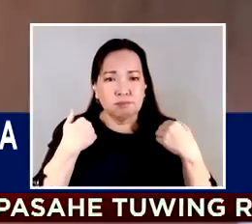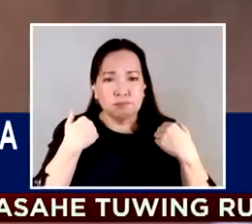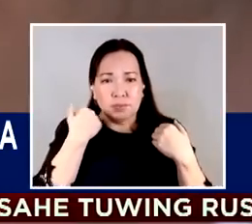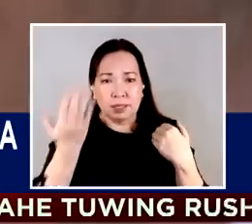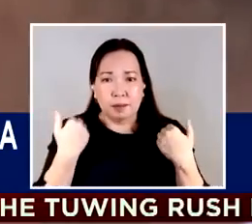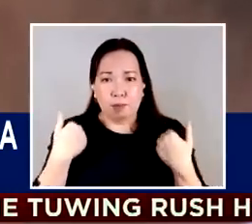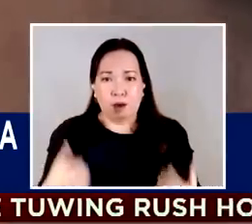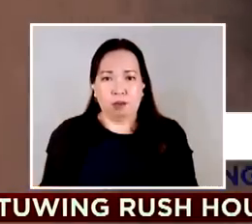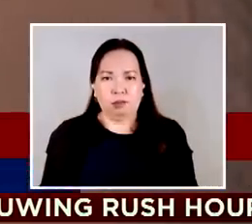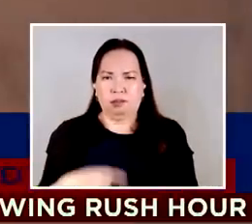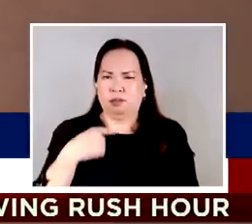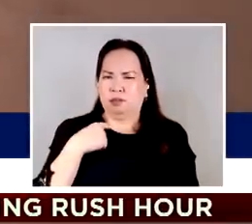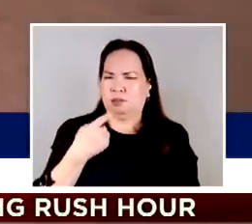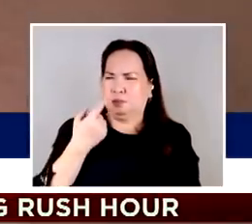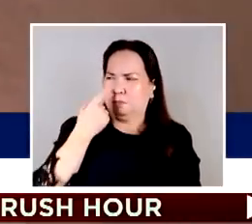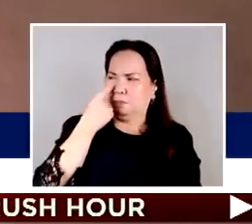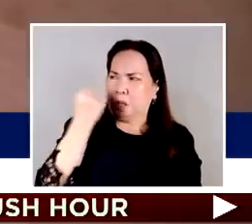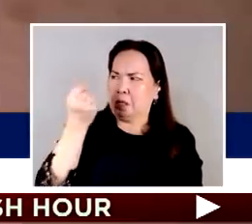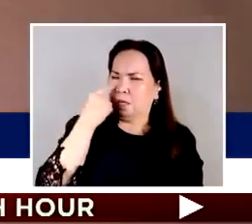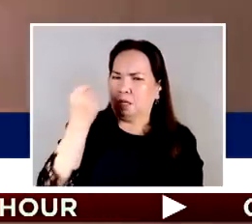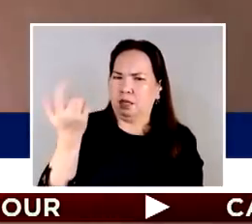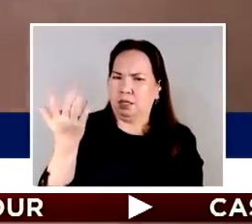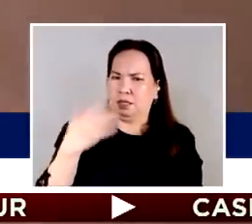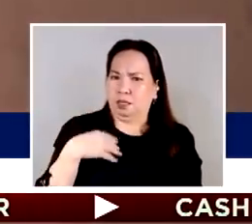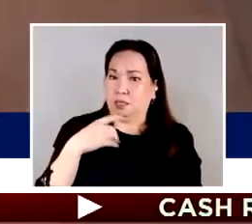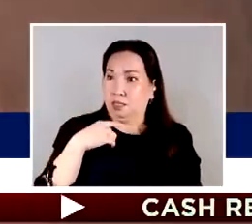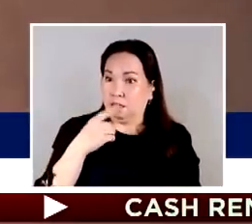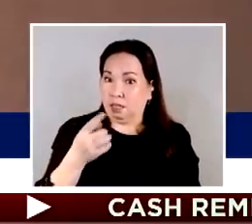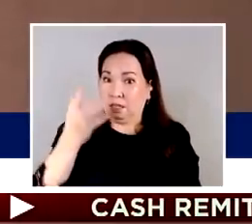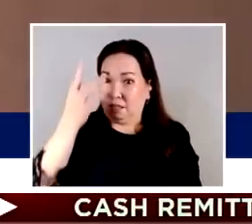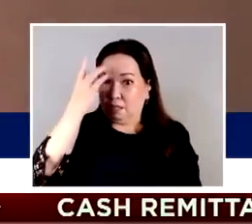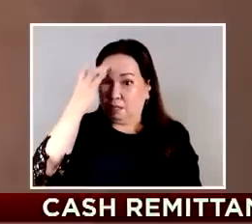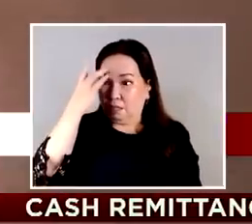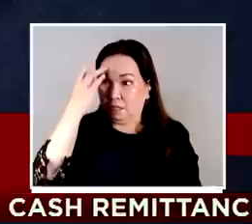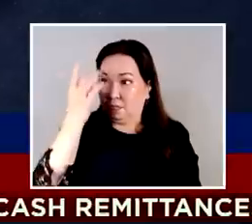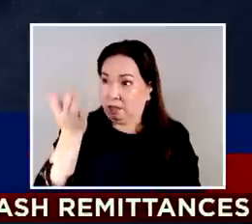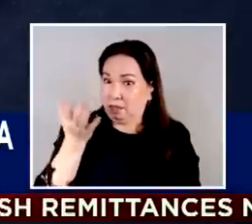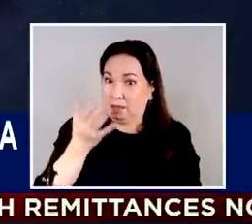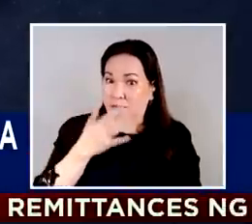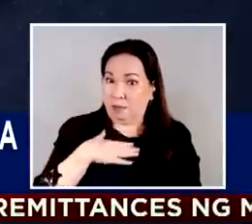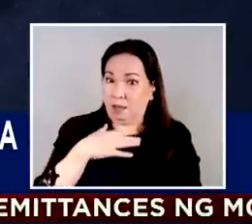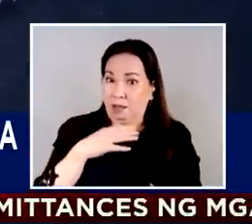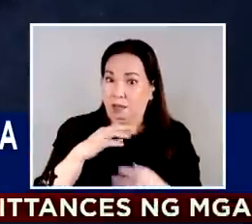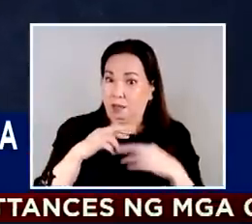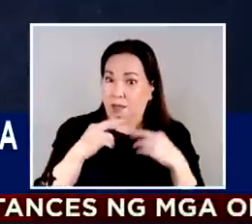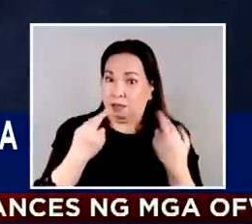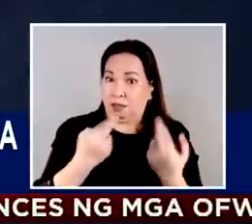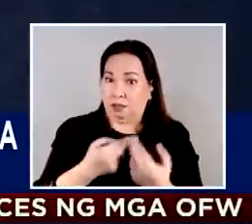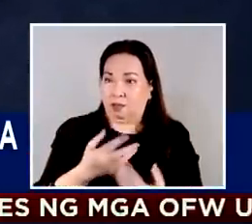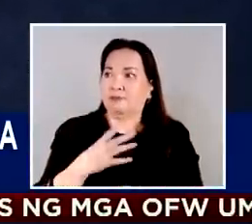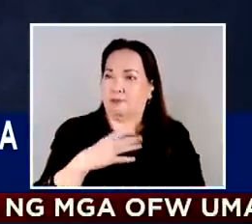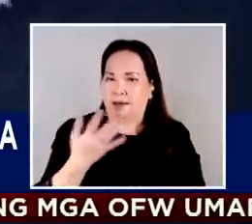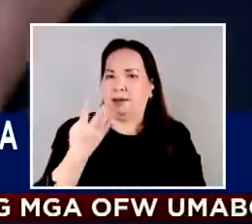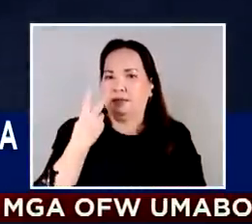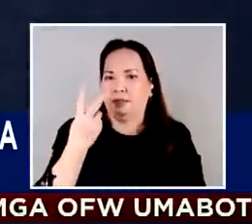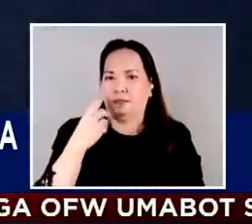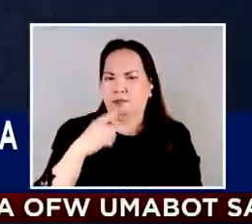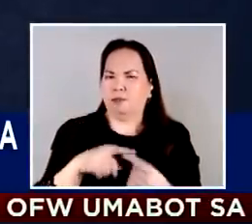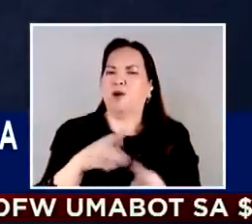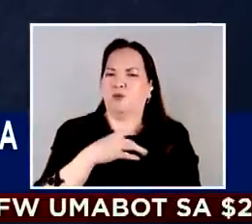Hindi ako makapaniwala kung totoo man sinasabi ni sir na sa sakit namatay. Sige, pero sa ramdam